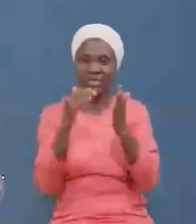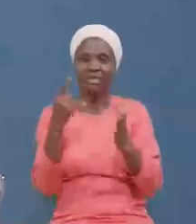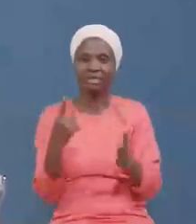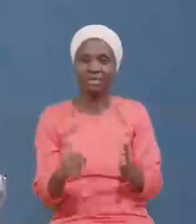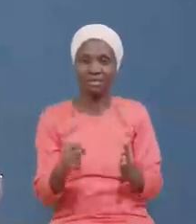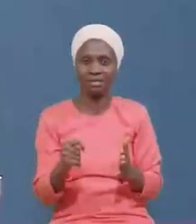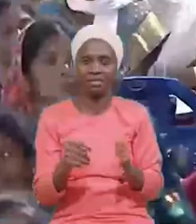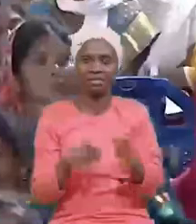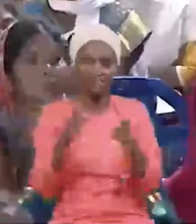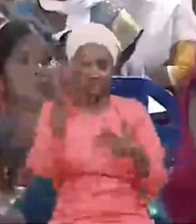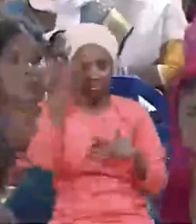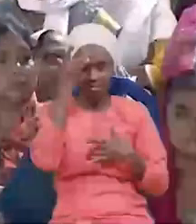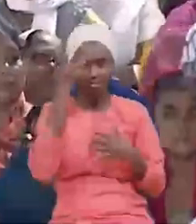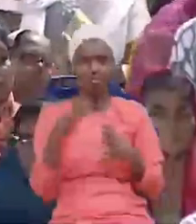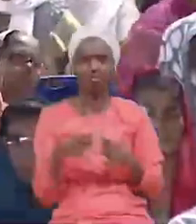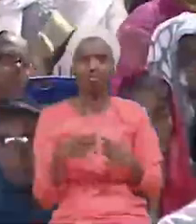infirmités.